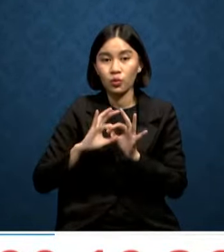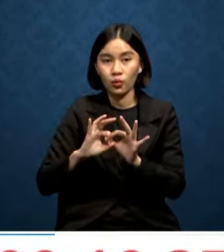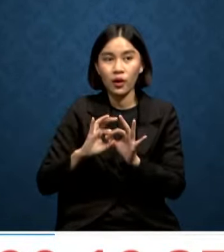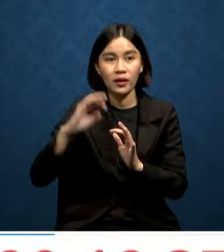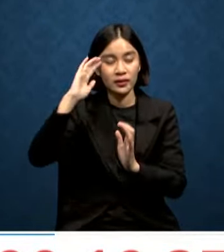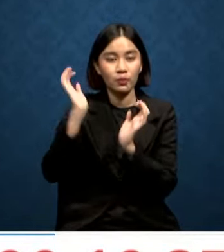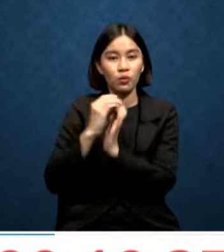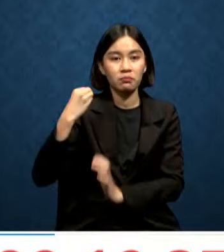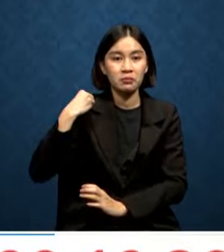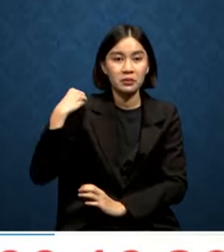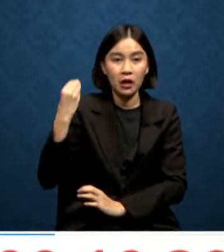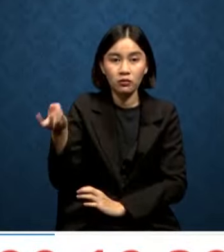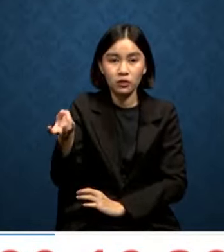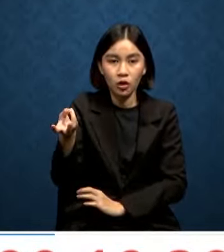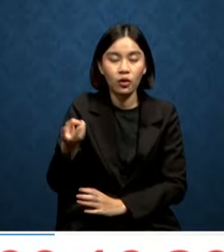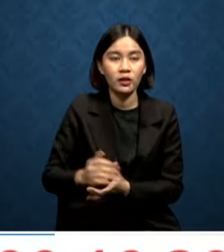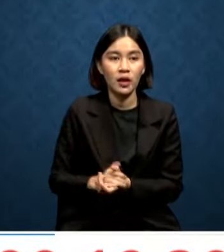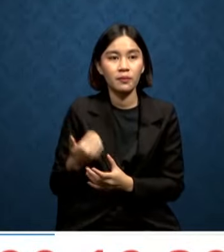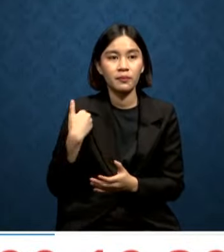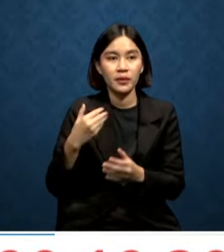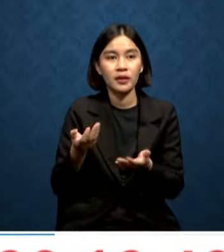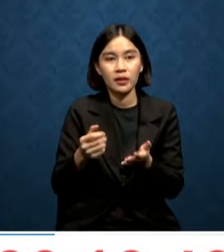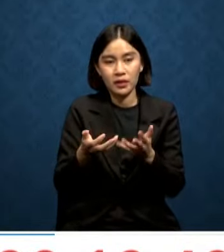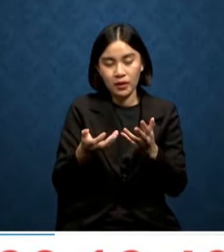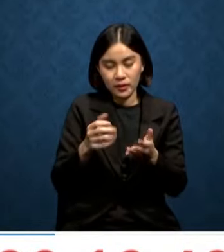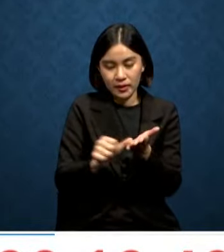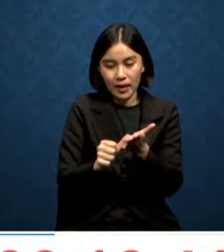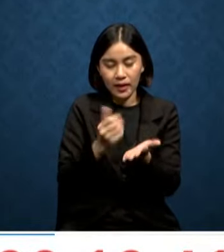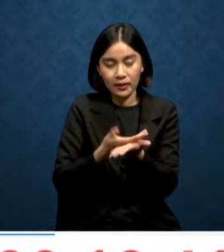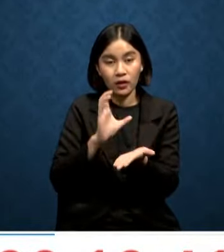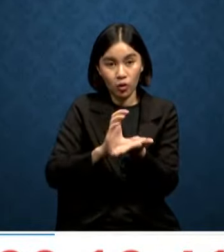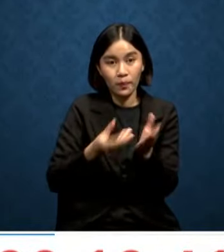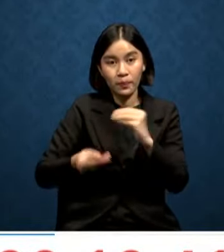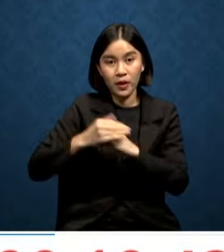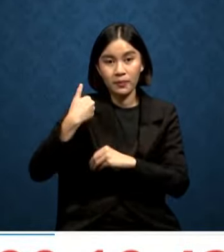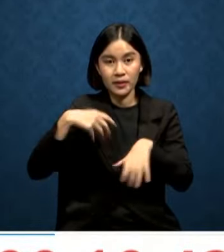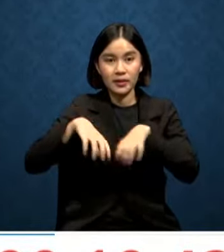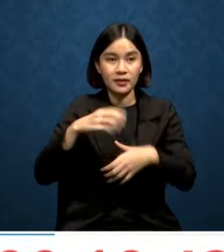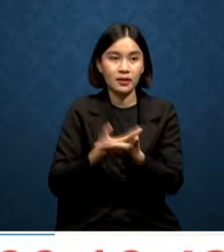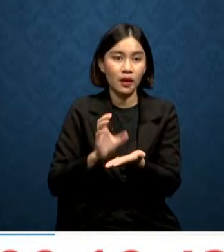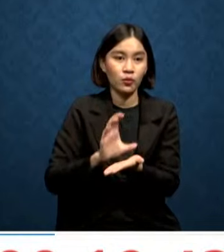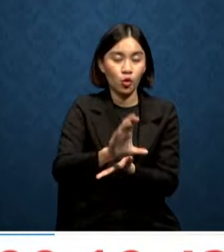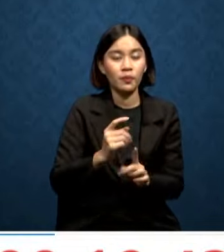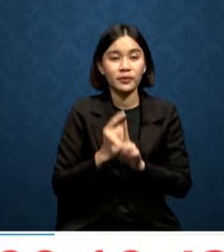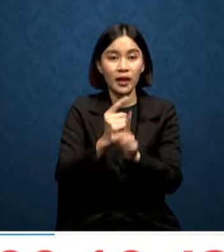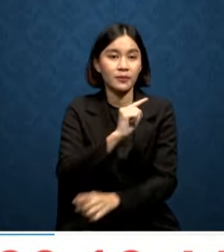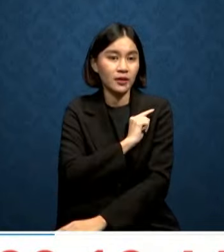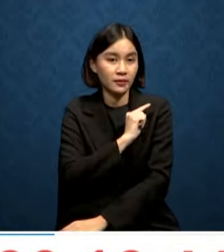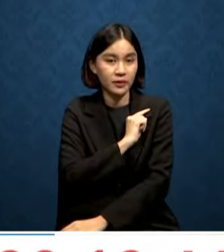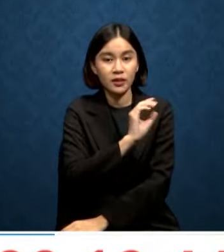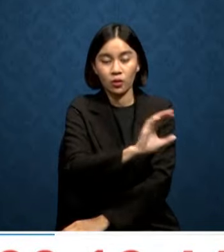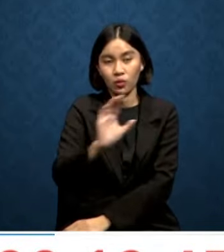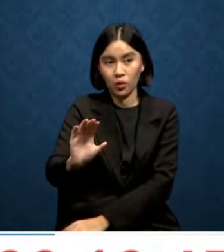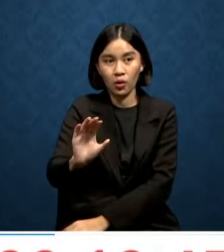ชั้นผู้น้อยก็ต้องเรียนอย่างนี้ครับว่ามีการปรับเพิ่มงบประมาณจำนวนมากครับมีการจัดสรรงบประมาณตามภารกิจแล้วก็ความรับผิดชอบดู